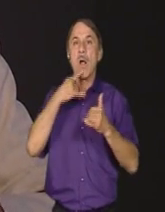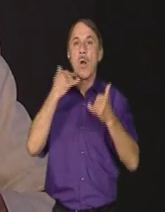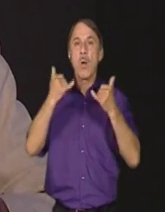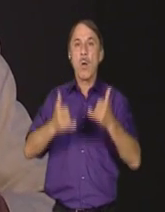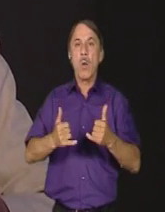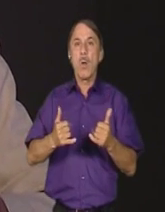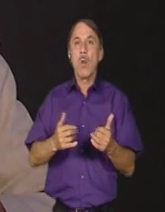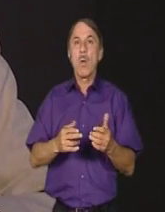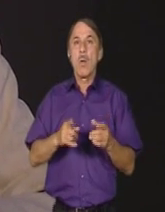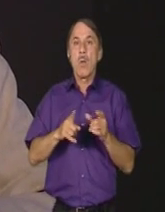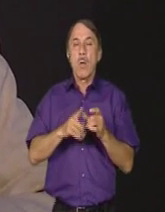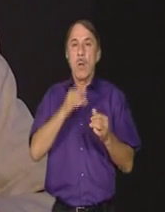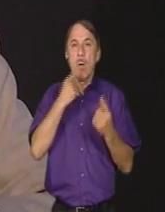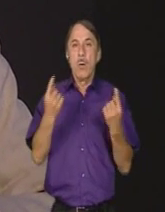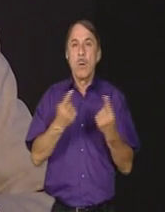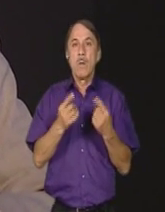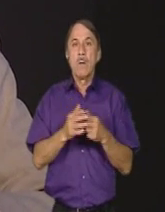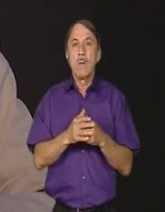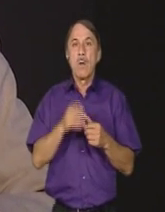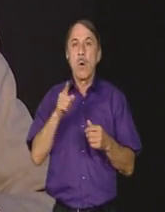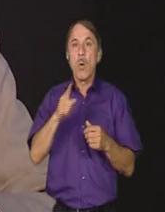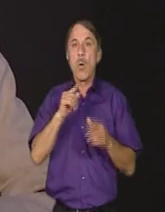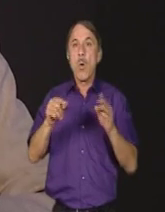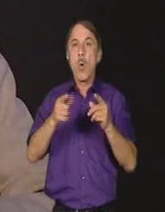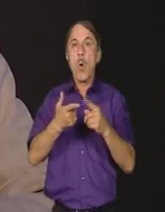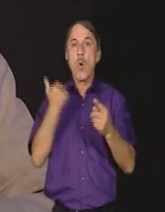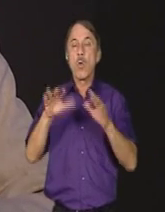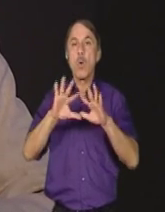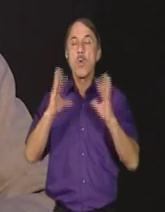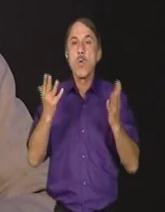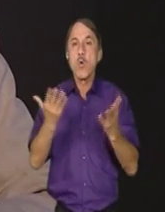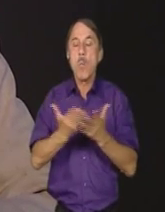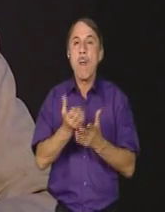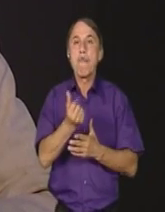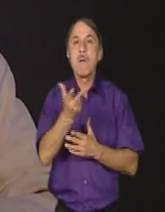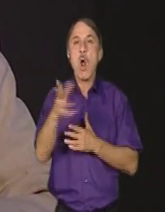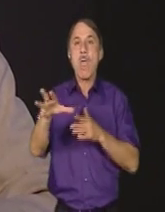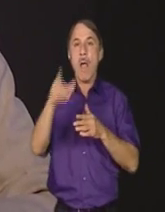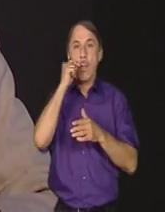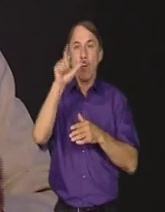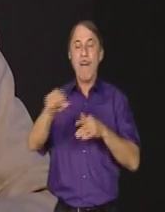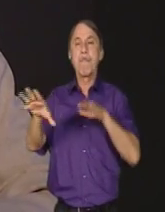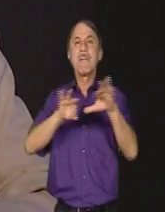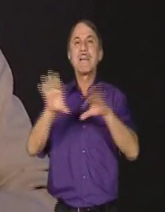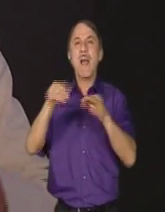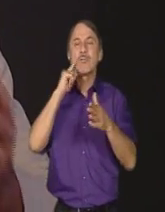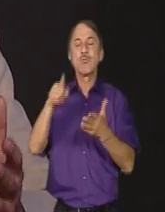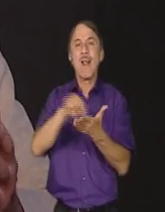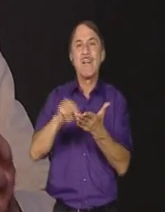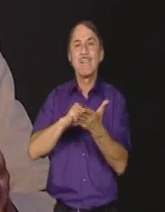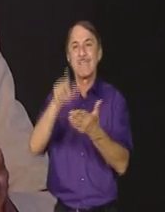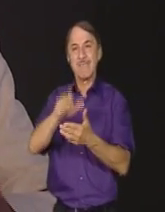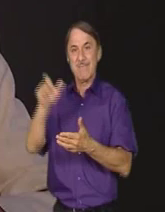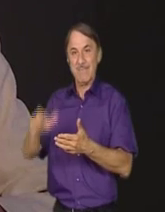sada slučaj, novim Ustavom je drugačije uređeno, već većinu ukupnog broja birača. Dakle, to je